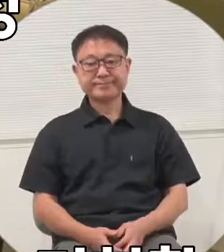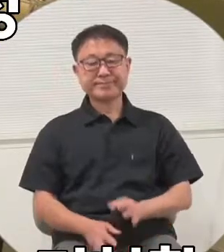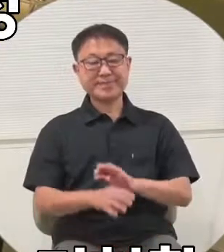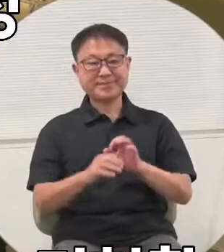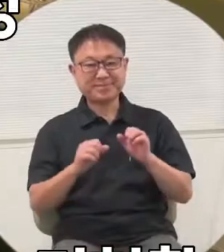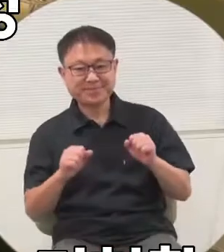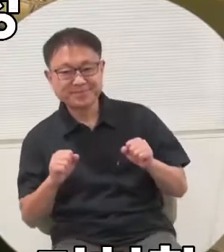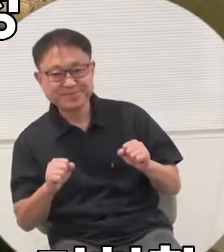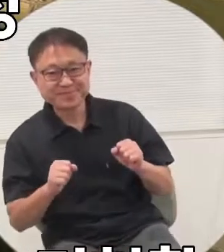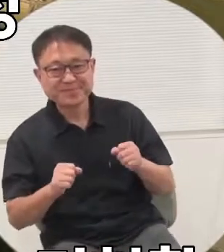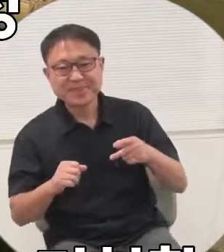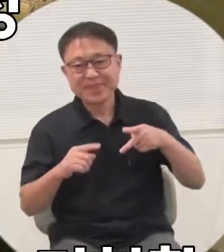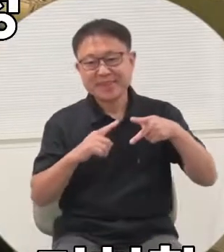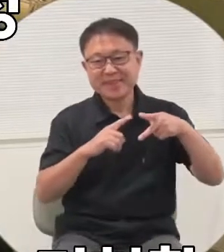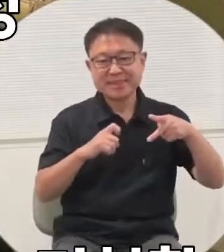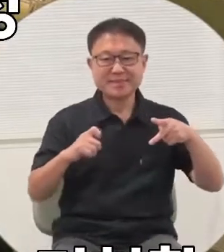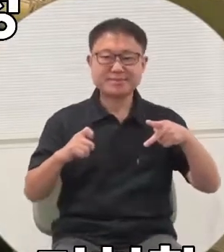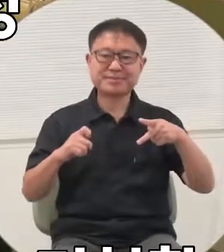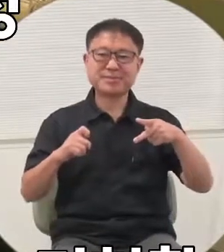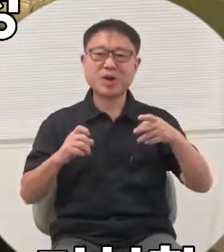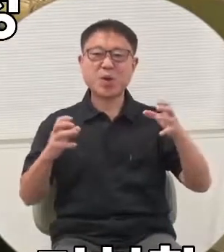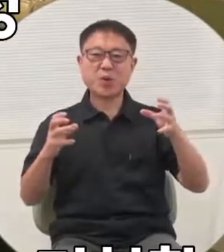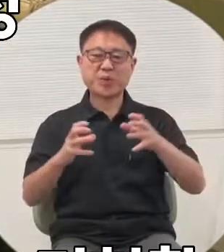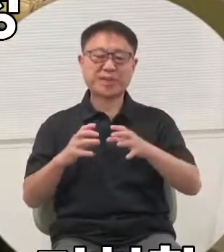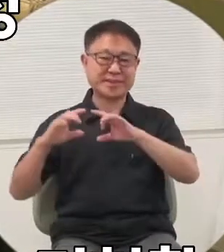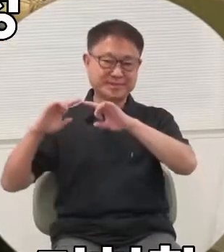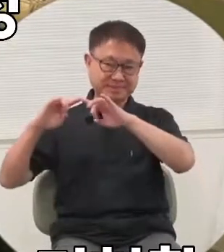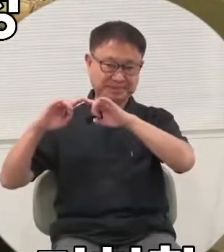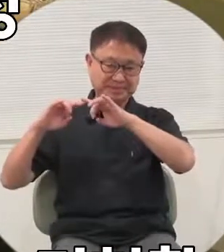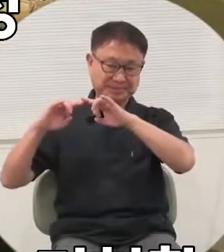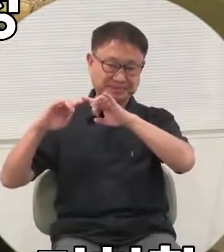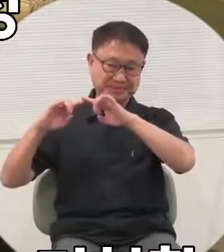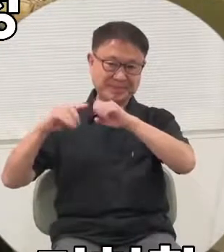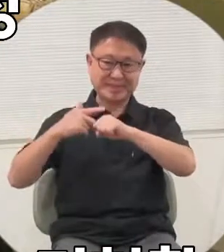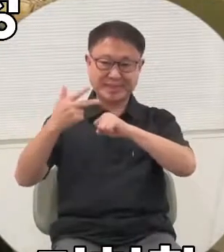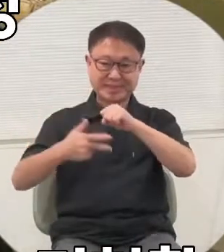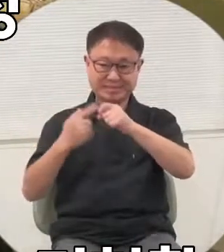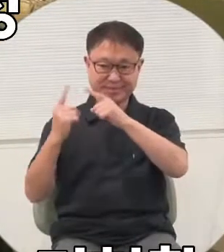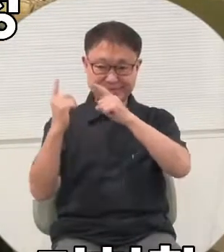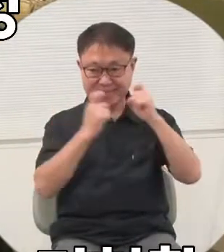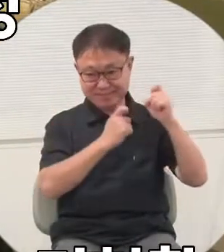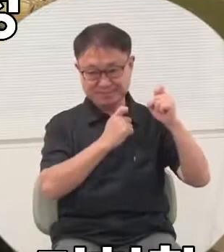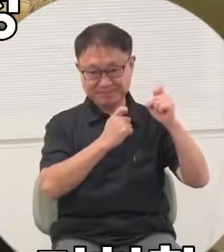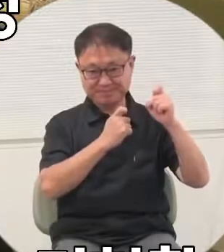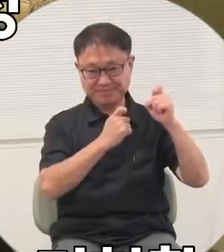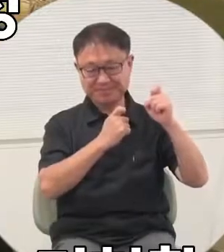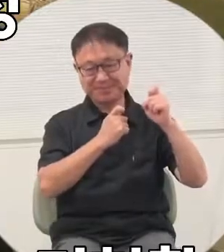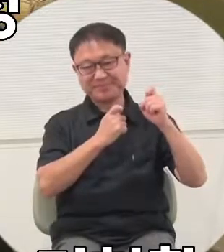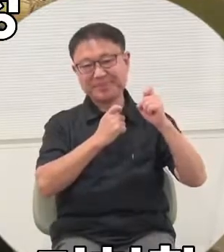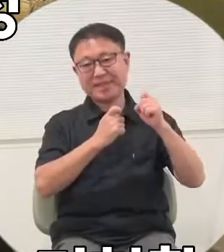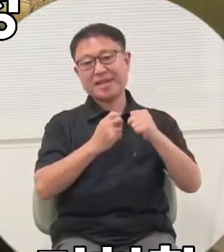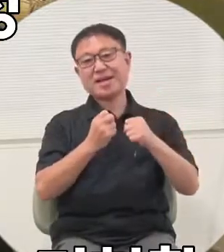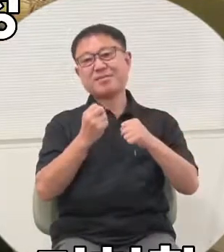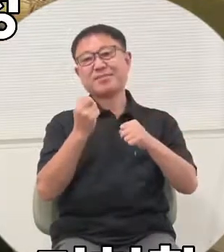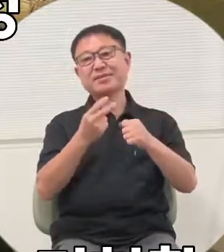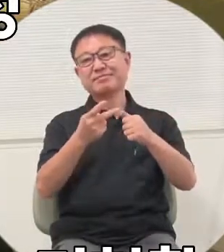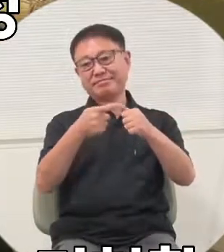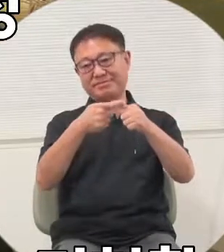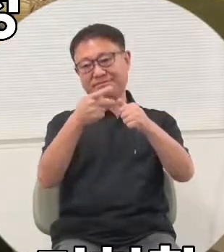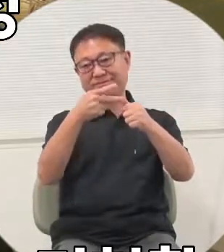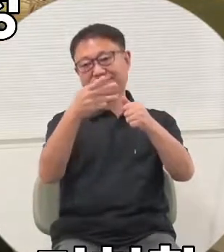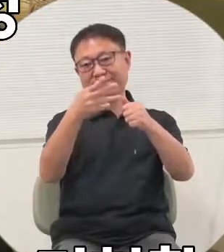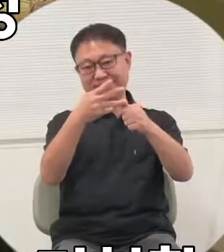네, 안녕하세요. 서대문 공동체 라디오 7주년 기념 미니 FM입니다. 저희 어느새 세 번째 시간입니다.